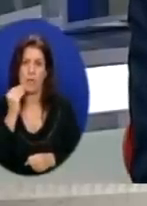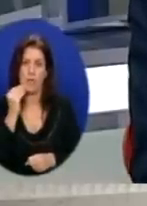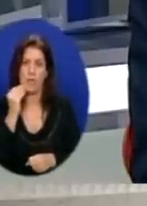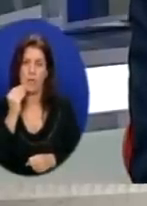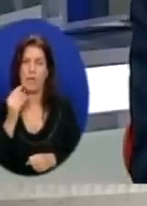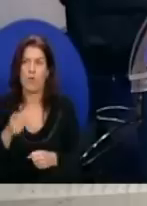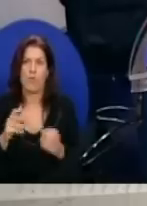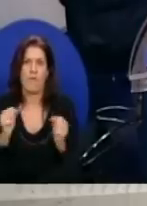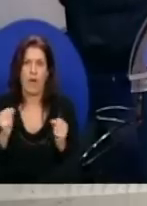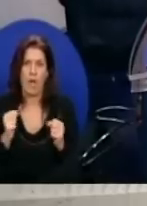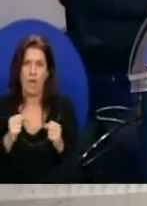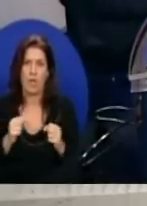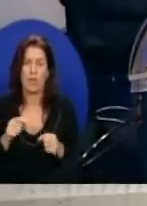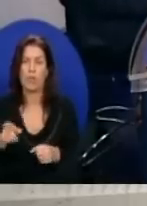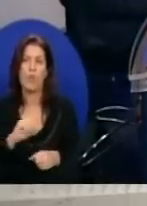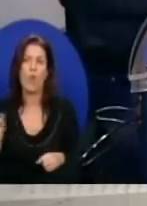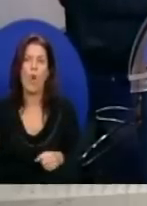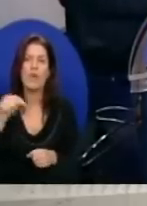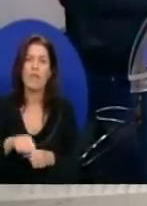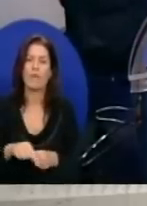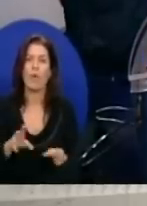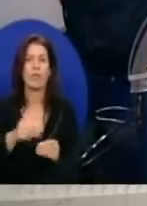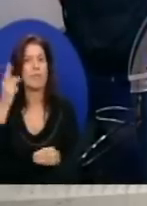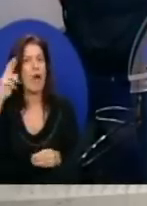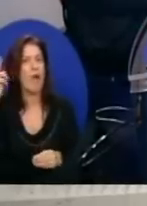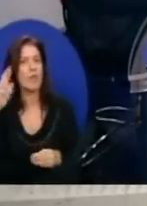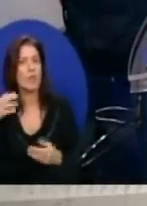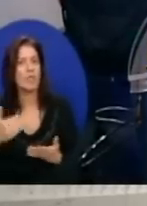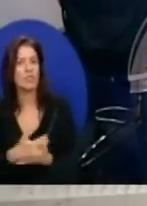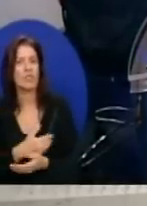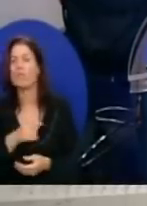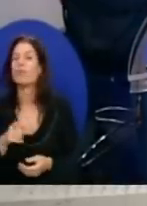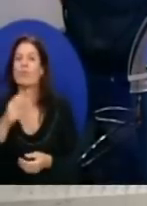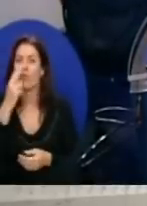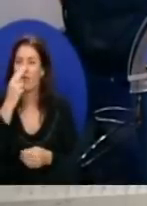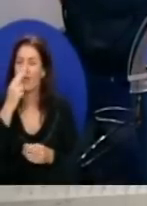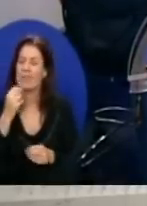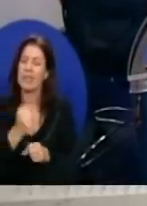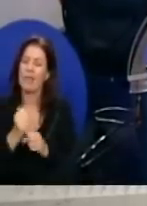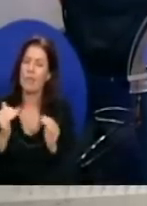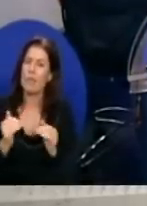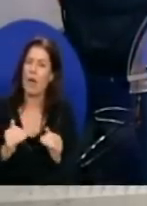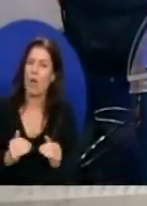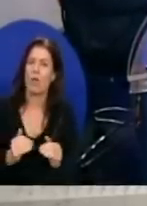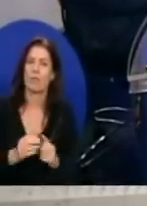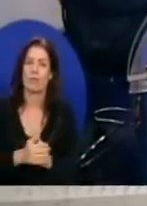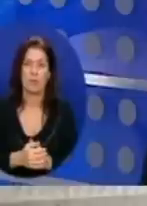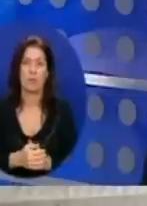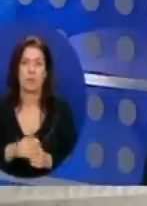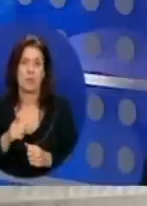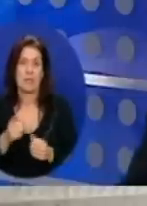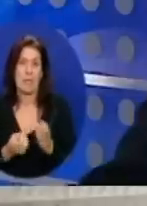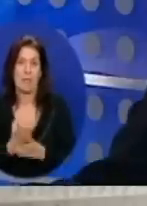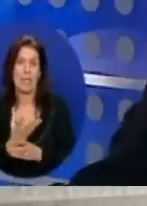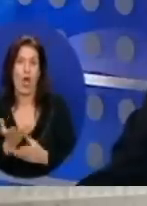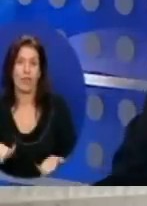הוא מפוחד, הוא לא יבוא עם רעיונות חדשנים, כן, הוא אגב, מנסה הזכר... לרדת מתחת לרדאר שלא יראו אותו. הזכרנו את הפריון, בעצם בסוף השורה